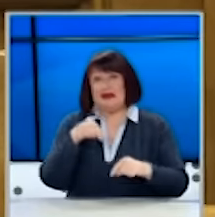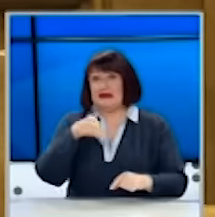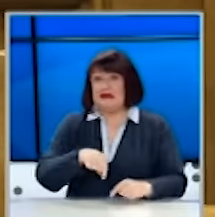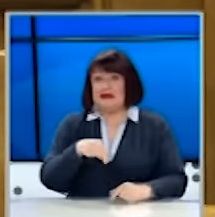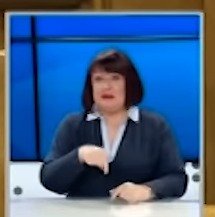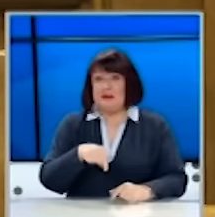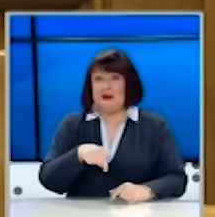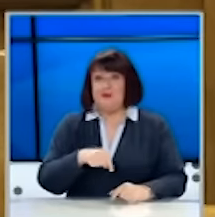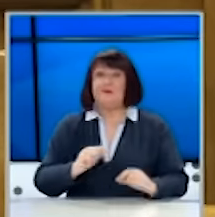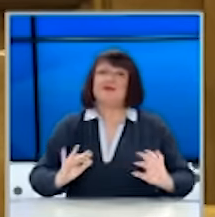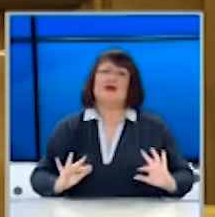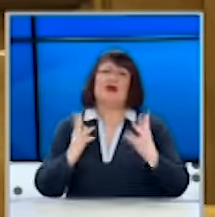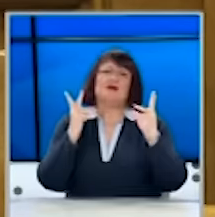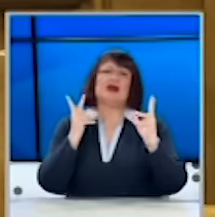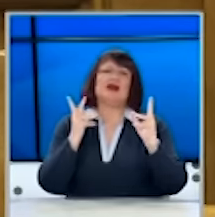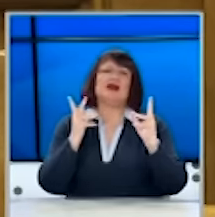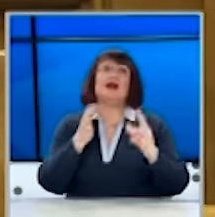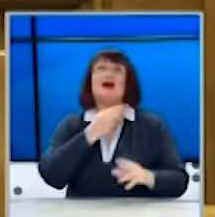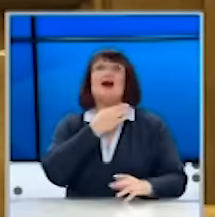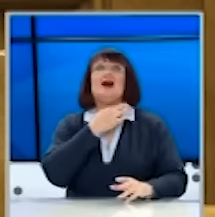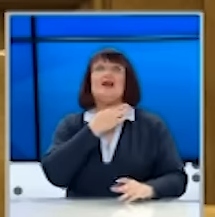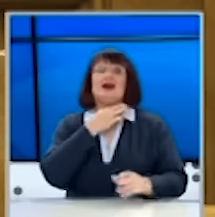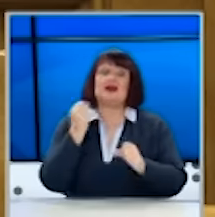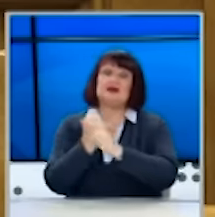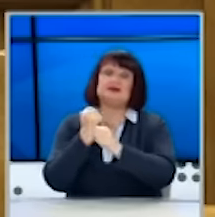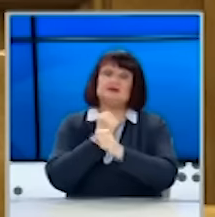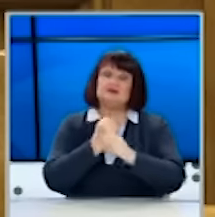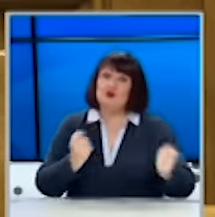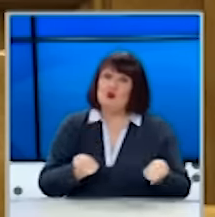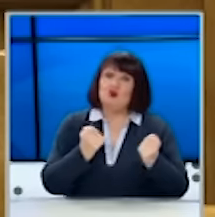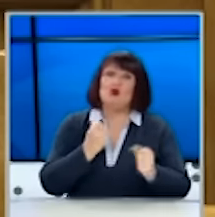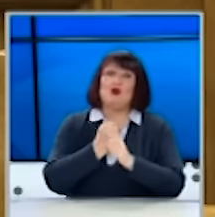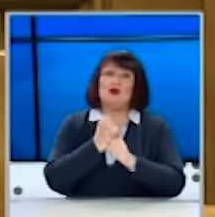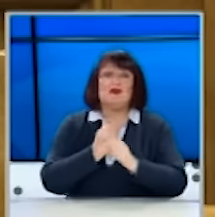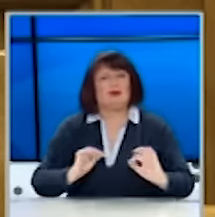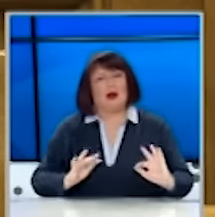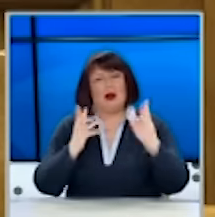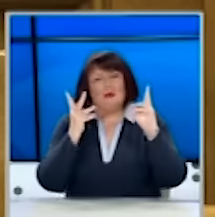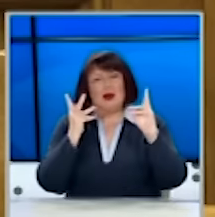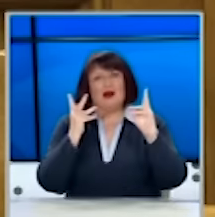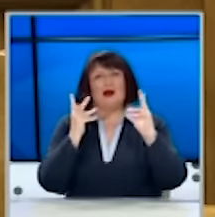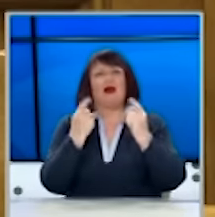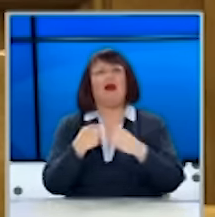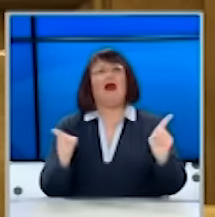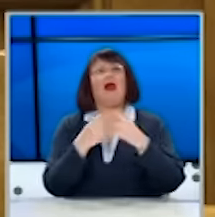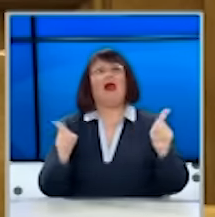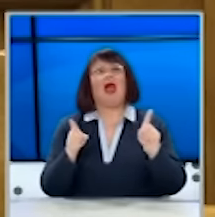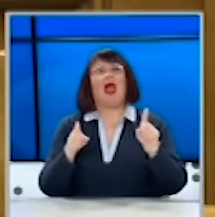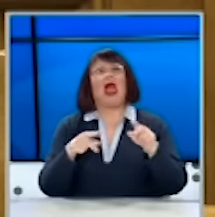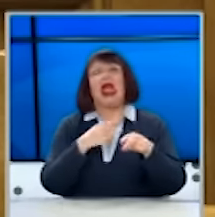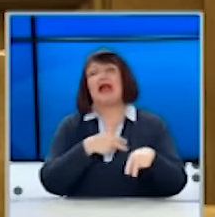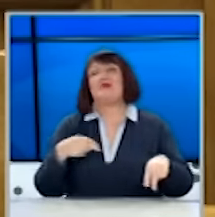Σήμερα έρχονται στο προσκήνιο οι ανάγκες των εργαζομένων, καθώς απεργούν οι εκπαιδευτικοί σε όλη τη